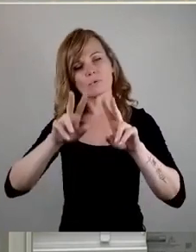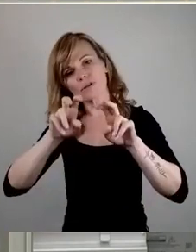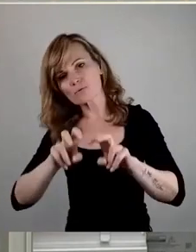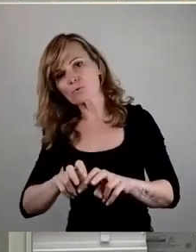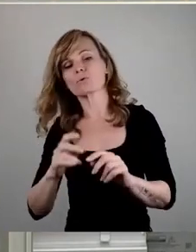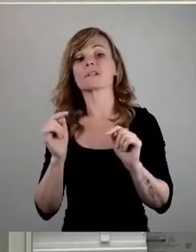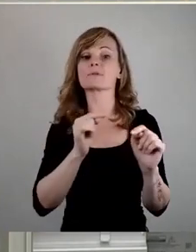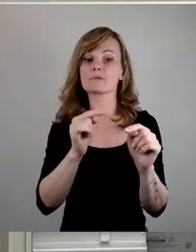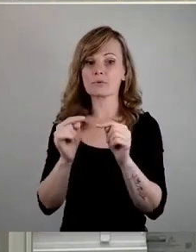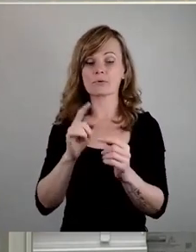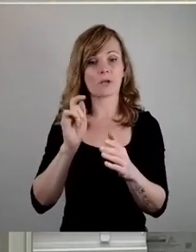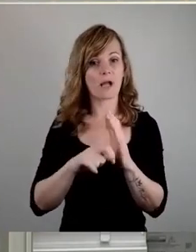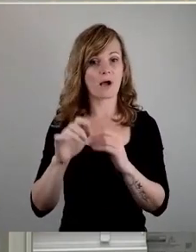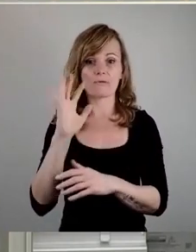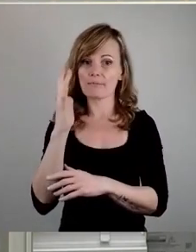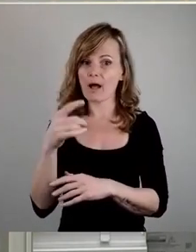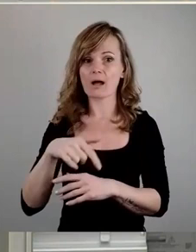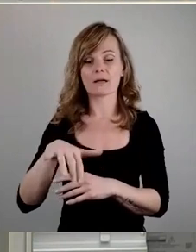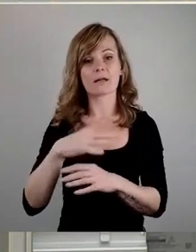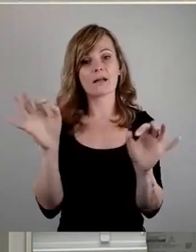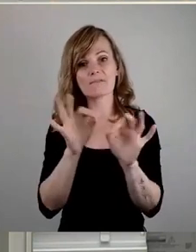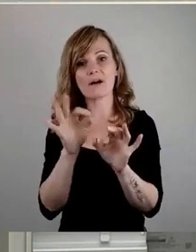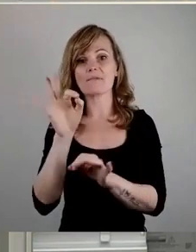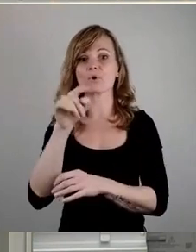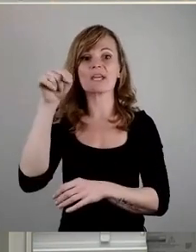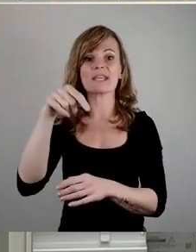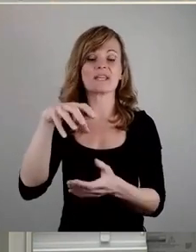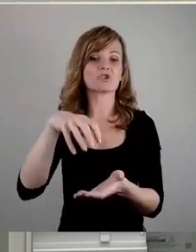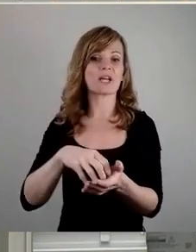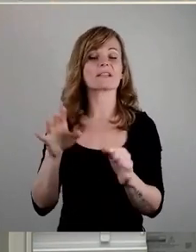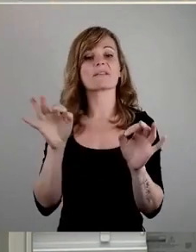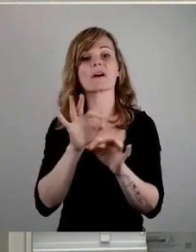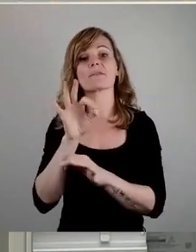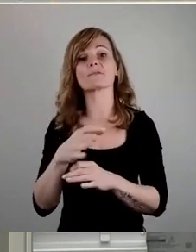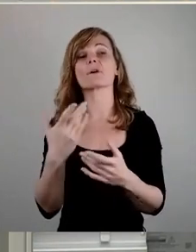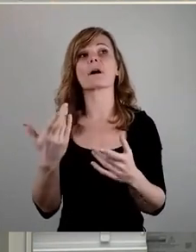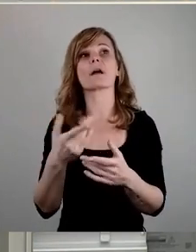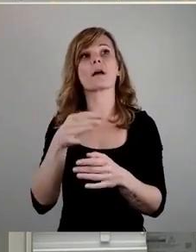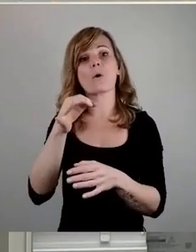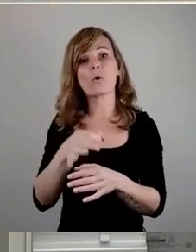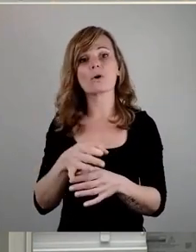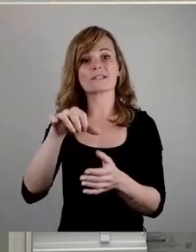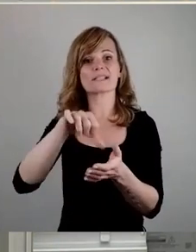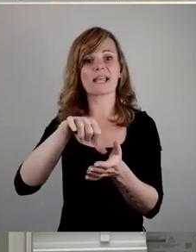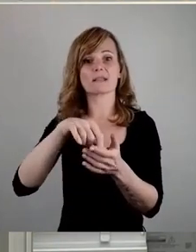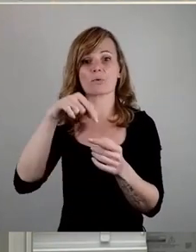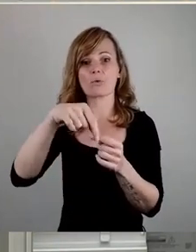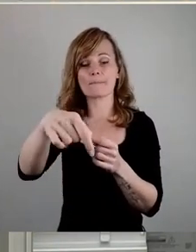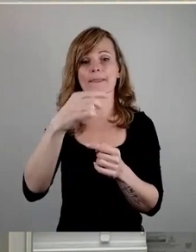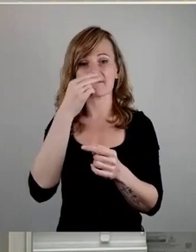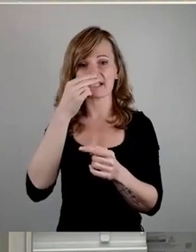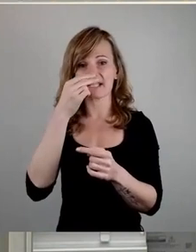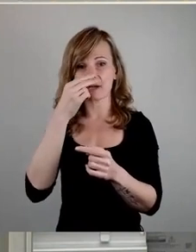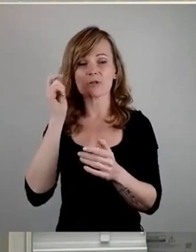Kaufpark, ist das eine Gefahr für die Innenstadt? Ist das eine Gefahr für die Ortszentren? Wie ist das mit der Kaufkraftverschiebung? Es